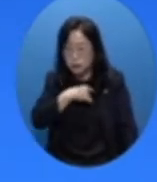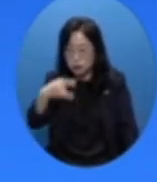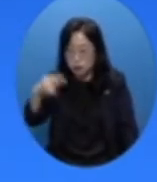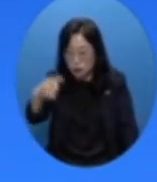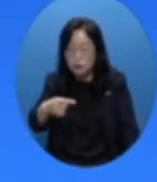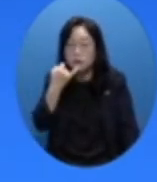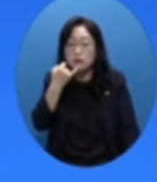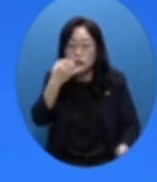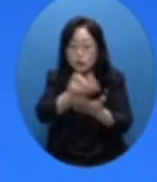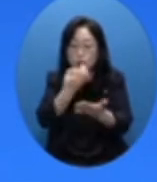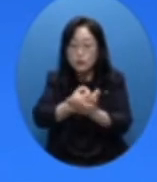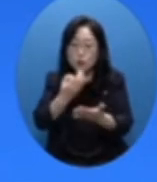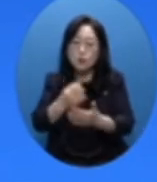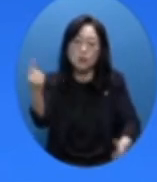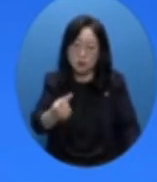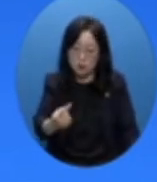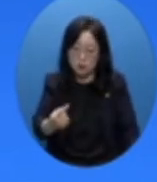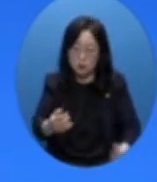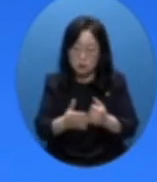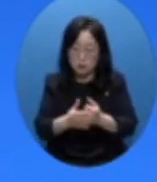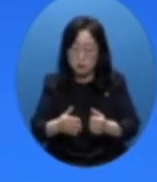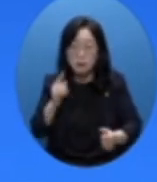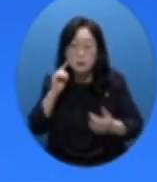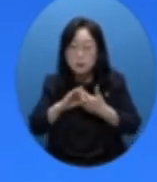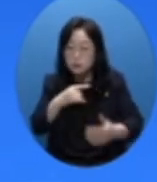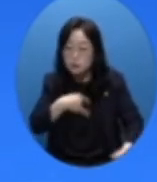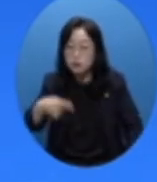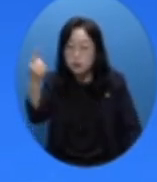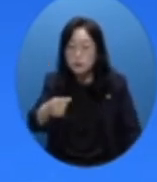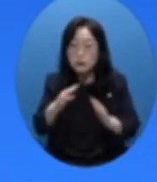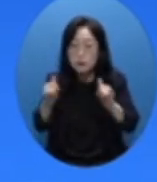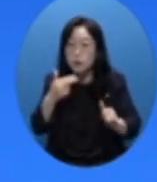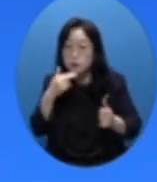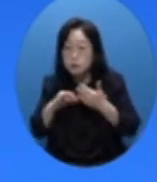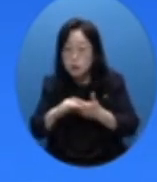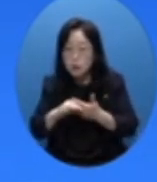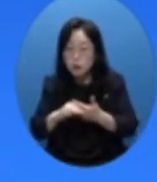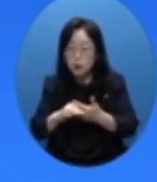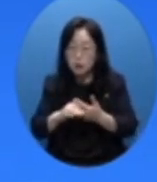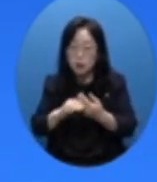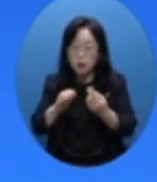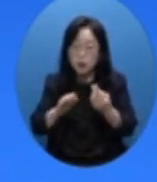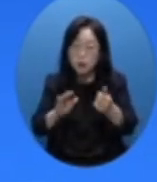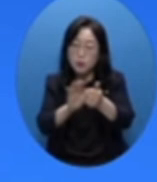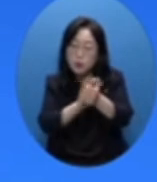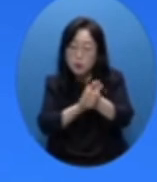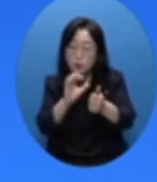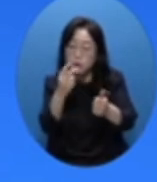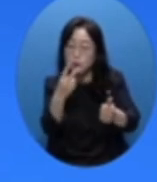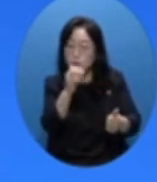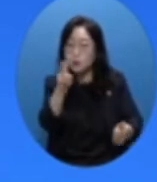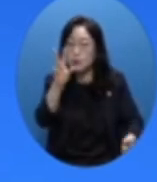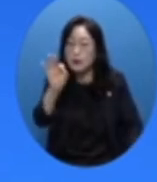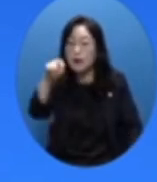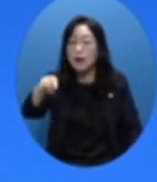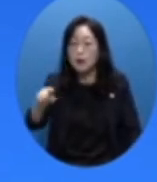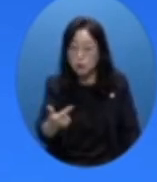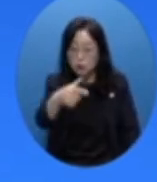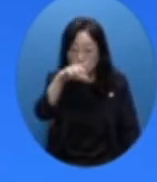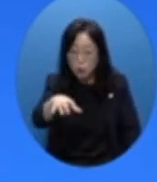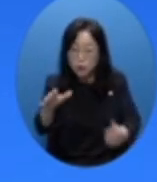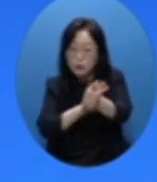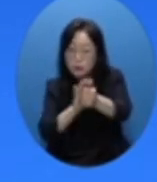우리나라나 요양원 이우영 될 수가 없고 그분들이 없으면 식당이 100 문을 닫아야